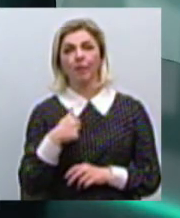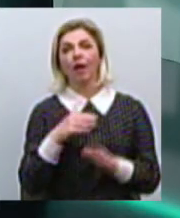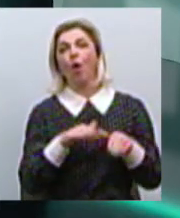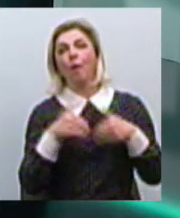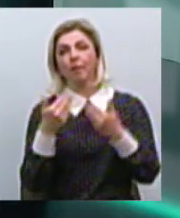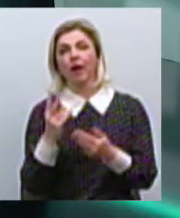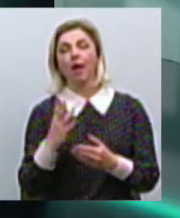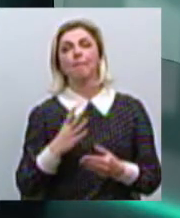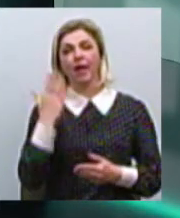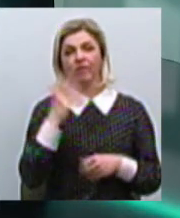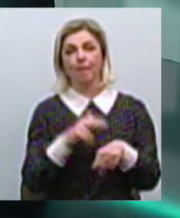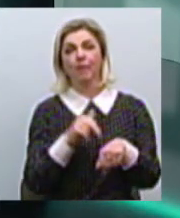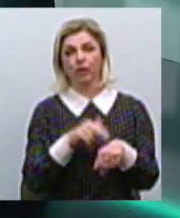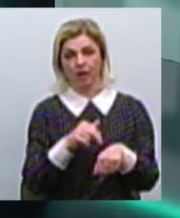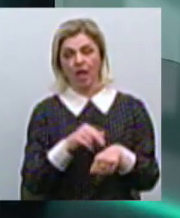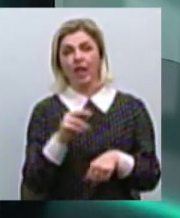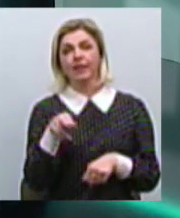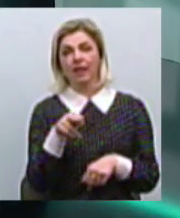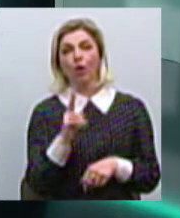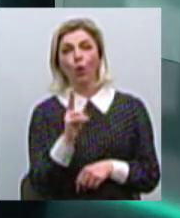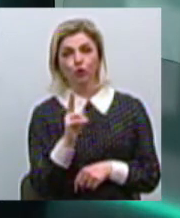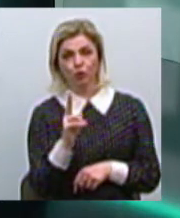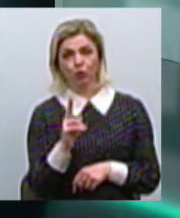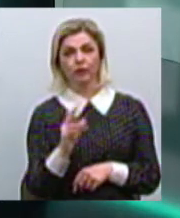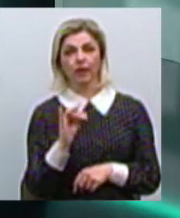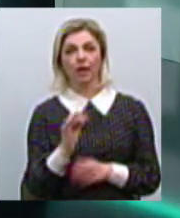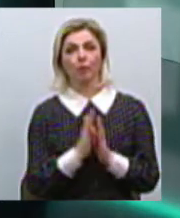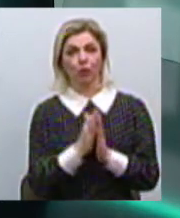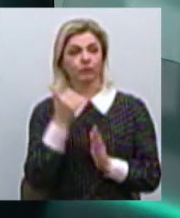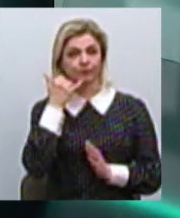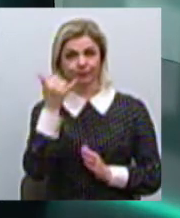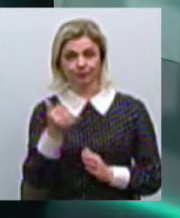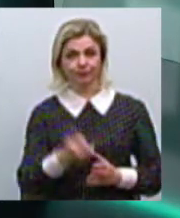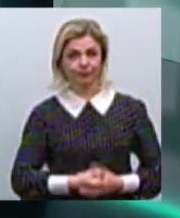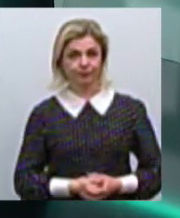патрульної поліції Діни Корчиної. Будь ласка, пряма мова.